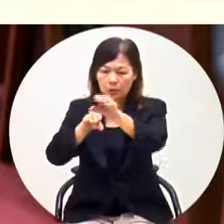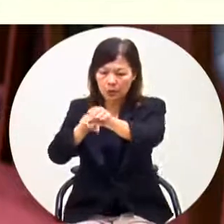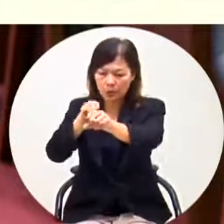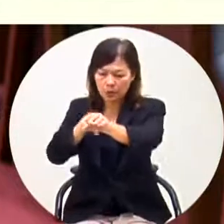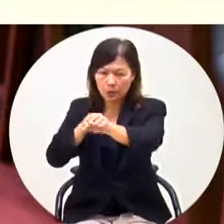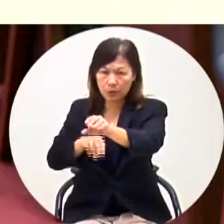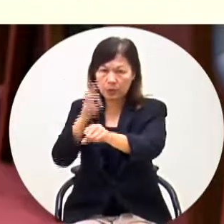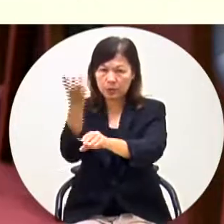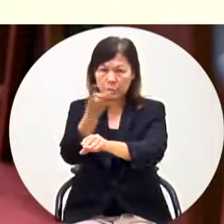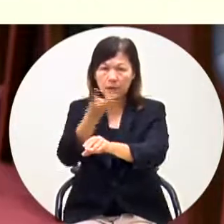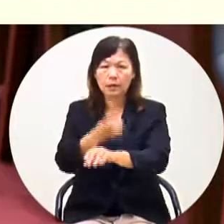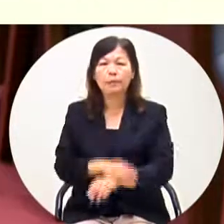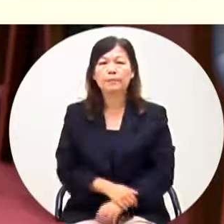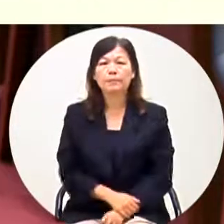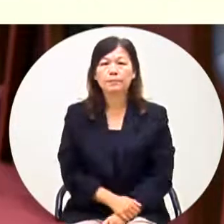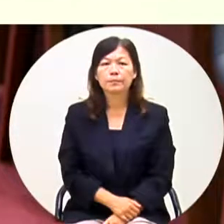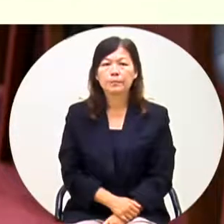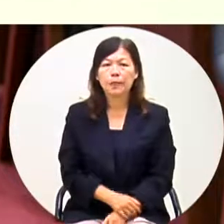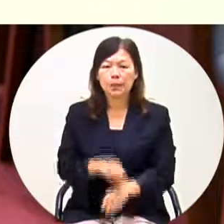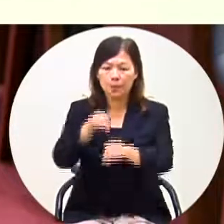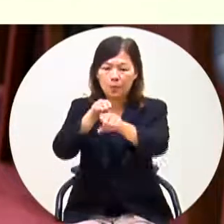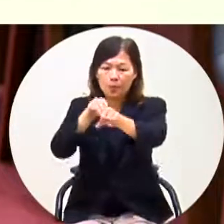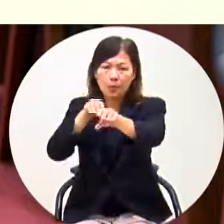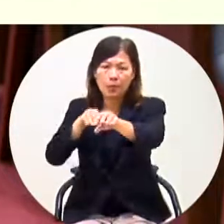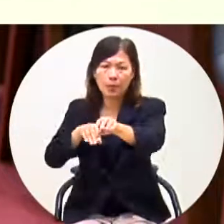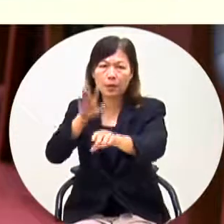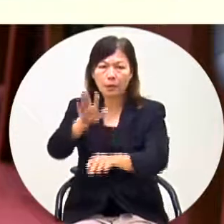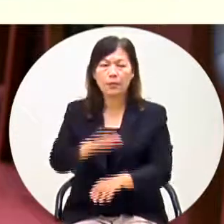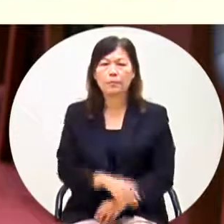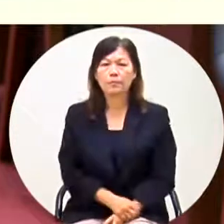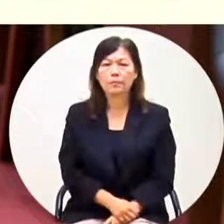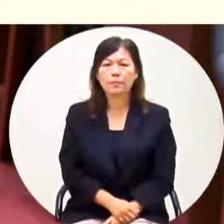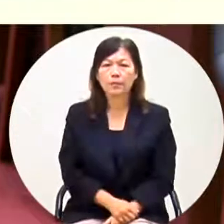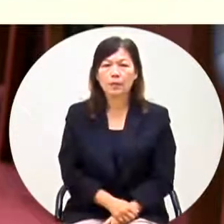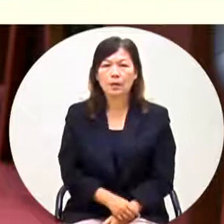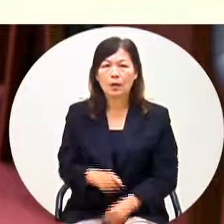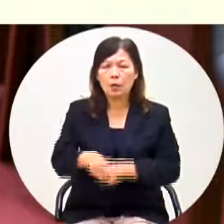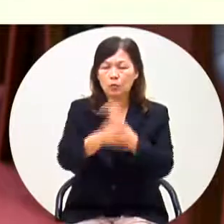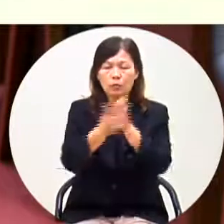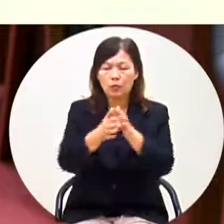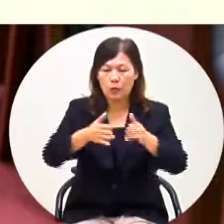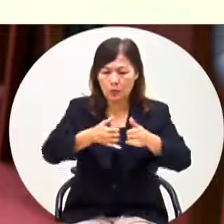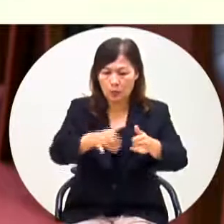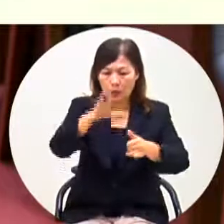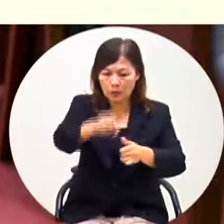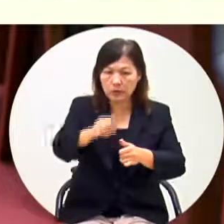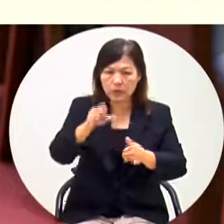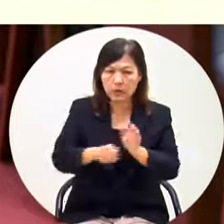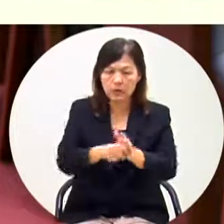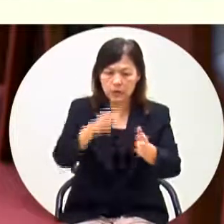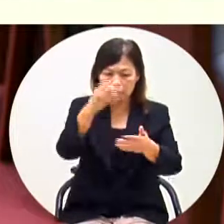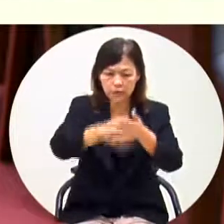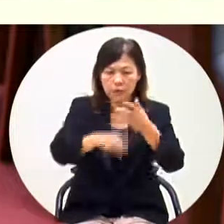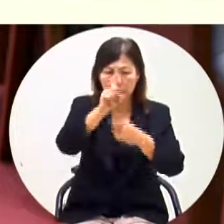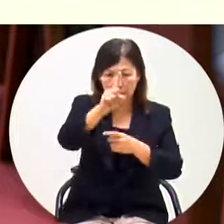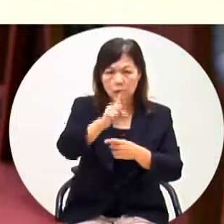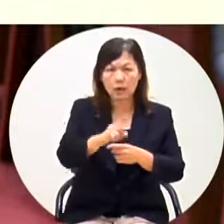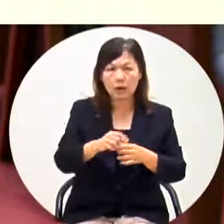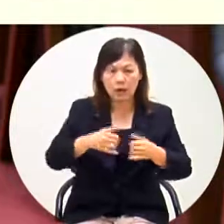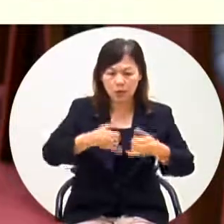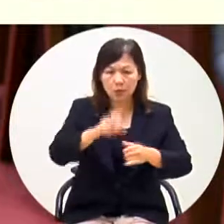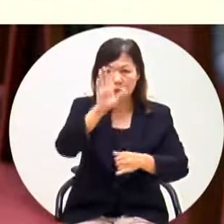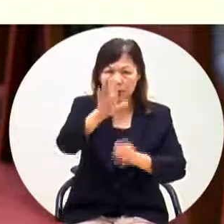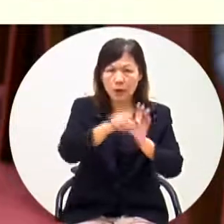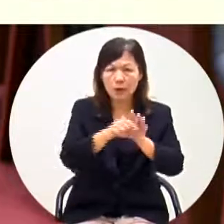排排停，所以几乎完全占用了，我们只剩下一个车道。所以机车只好来到汽车道，